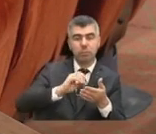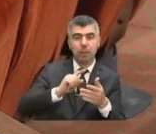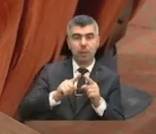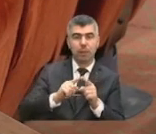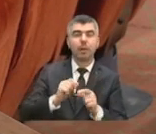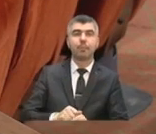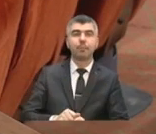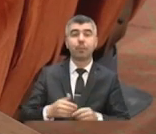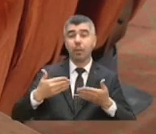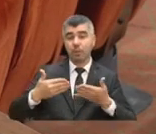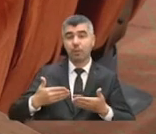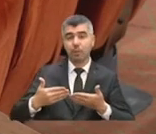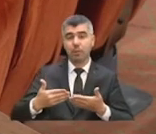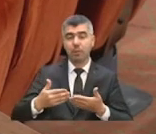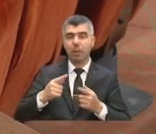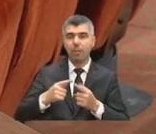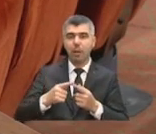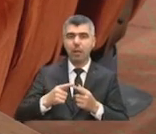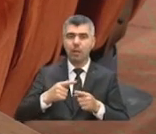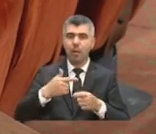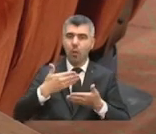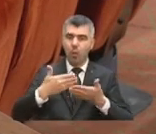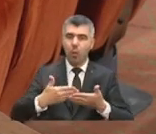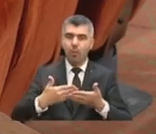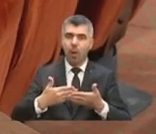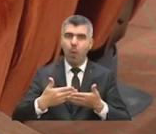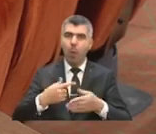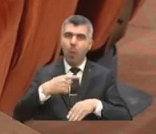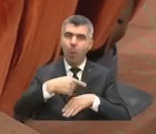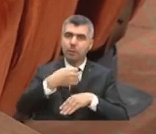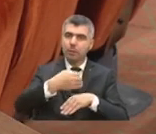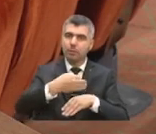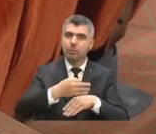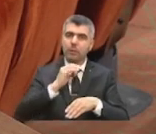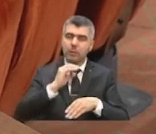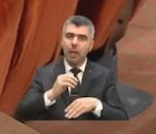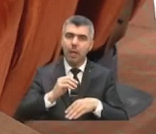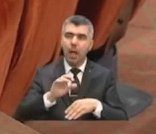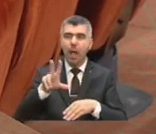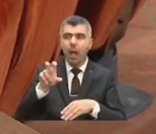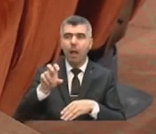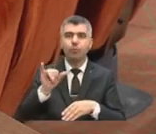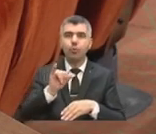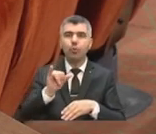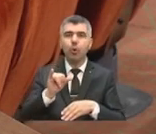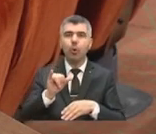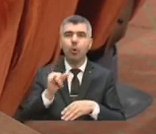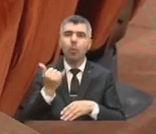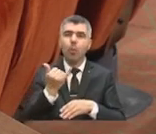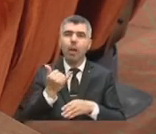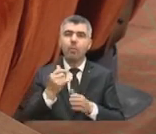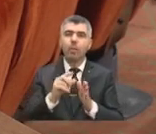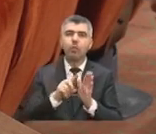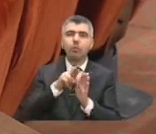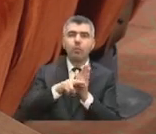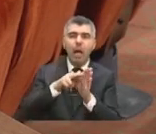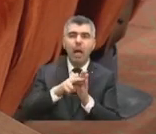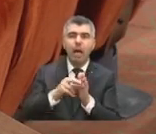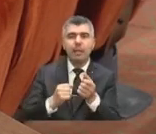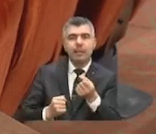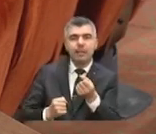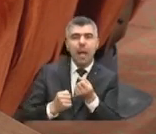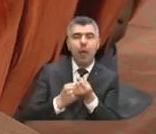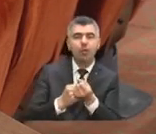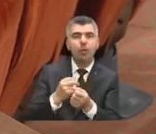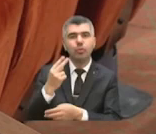عندنا عمل يكون منتظم، نعرفوا الجهة أشنا هي الأولويات ديالها، وفين غادي تقدر تعاون الجامعة، وكيفاش الجامعة تقدر تجاوب